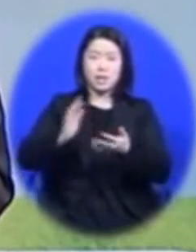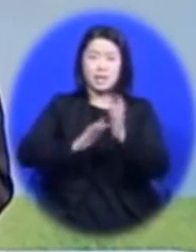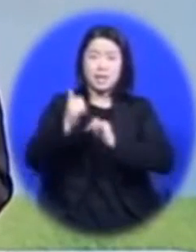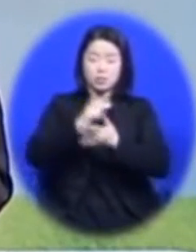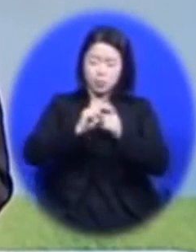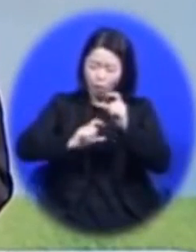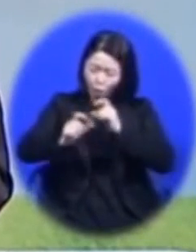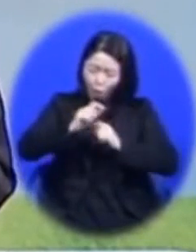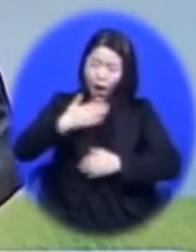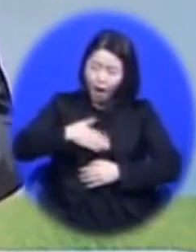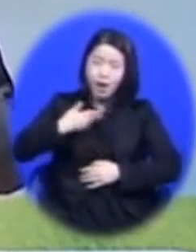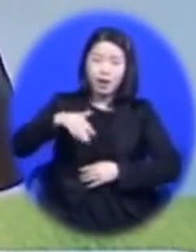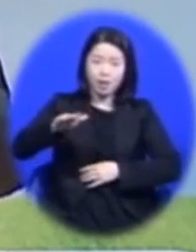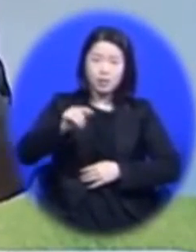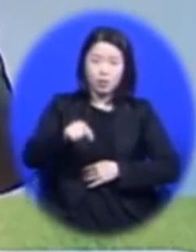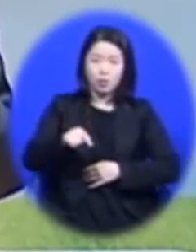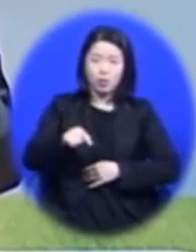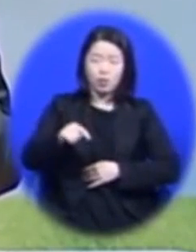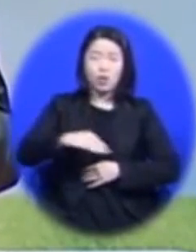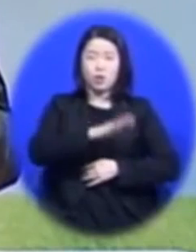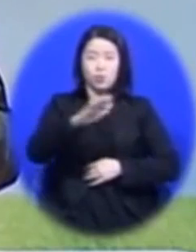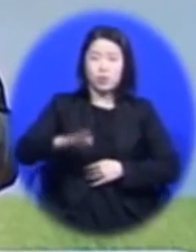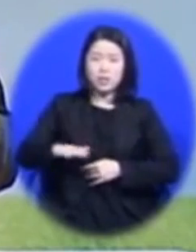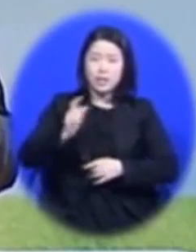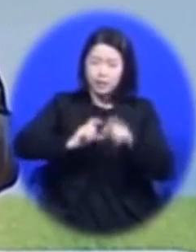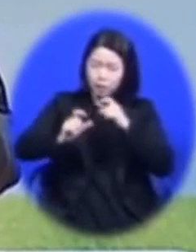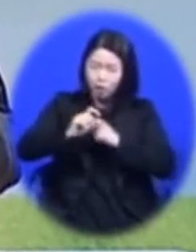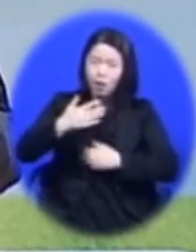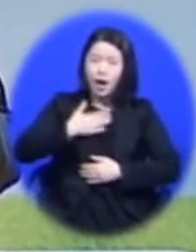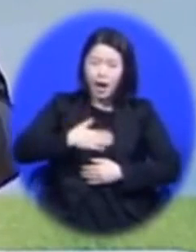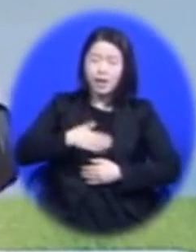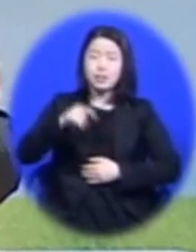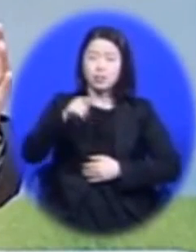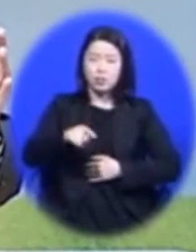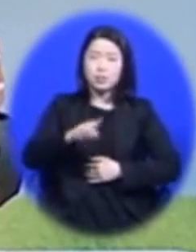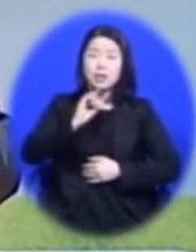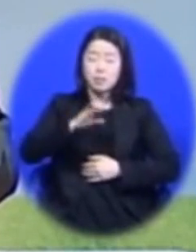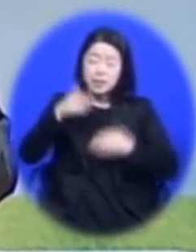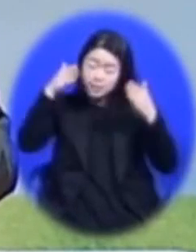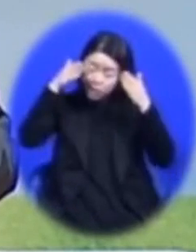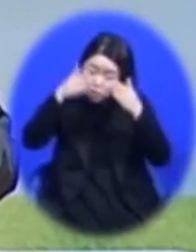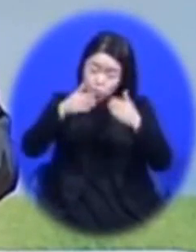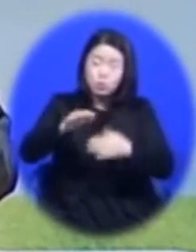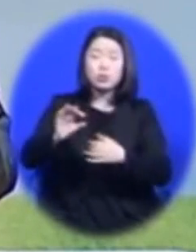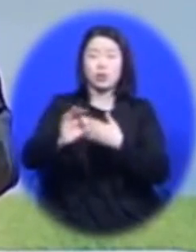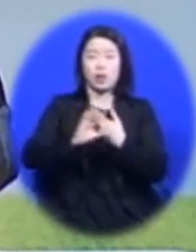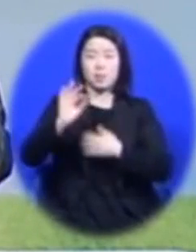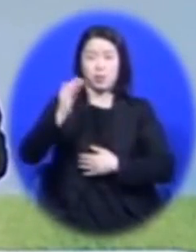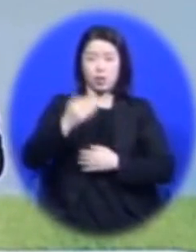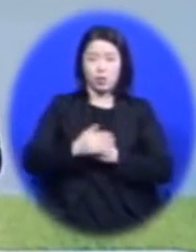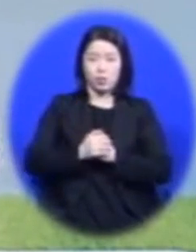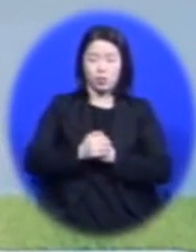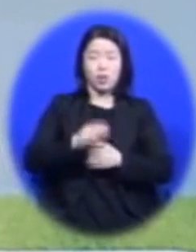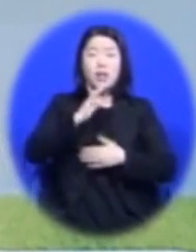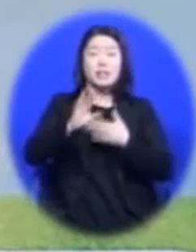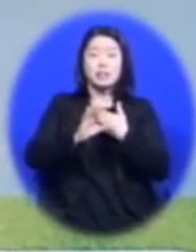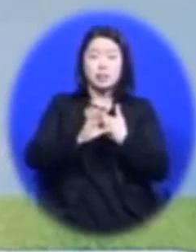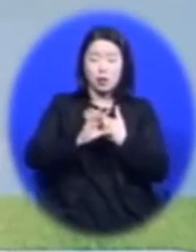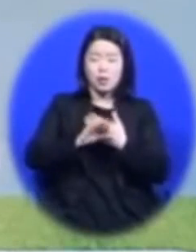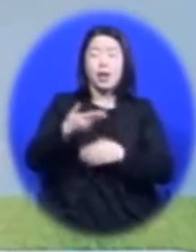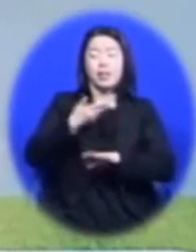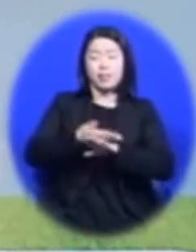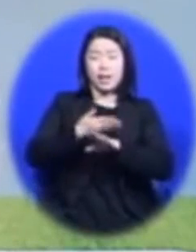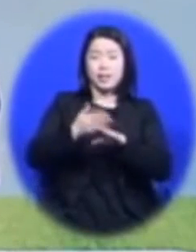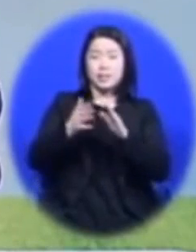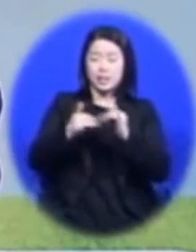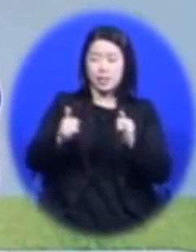것. 우리는 예수님을 더 아는 것에만 집중하면 됩니다. 그러면 다른 사람에게 내가 그냥